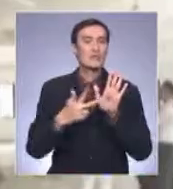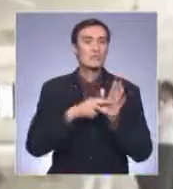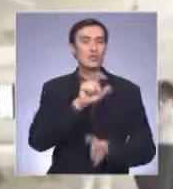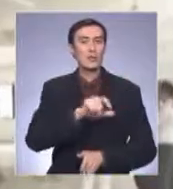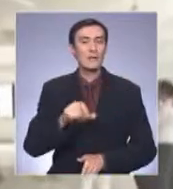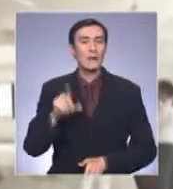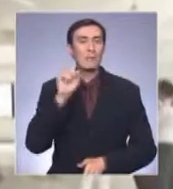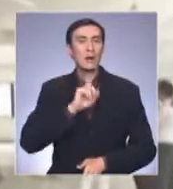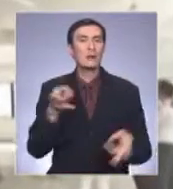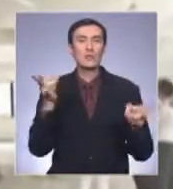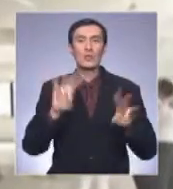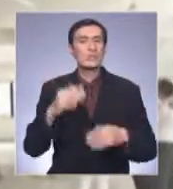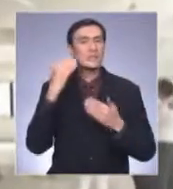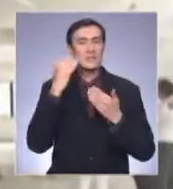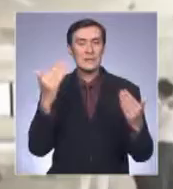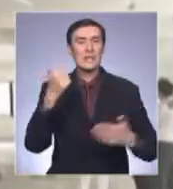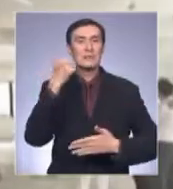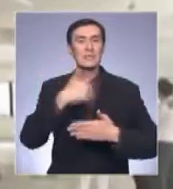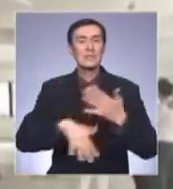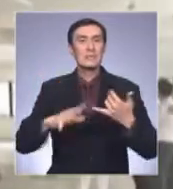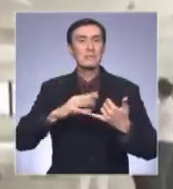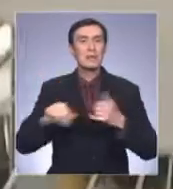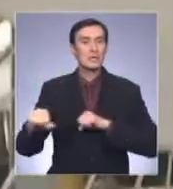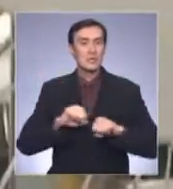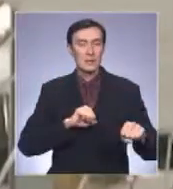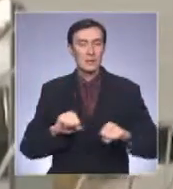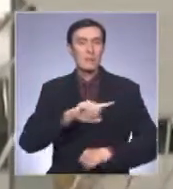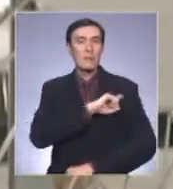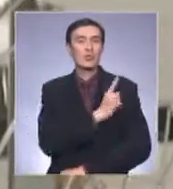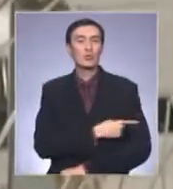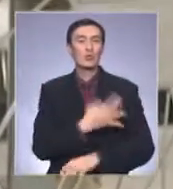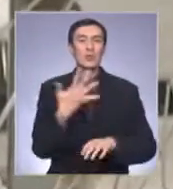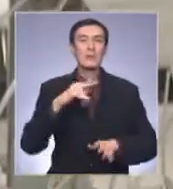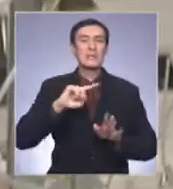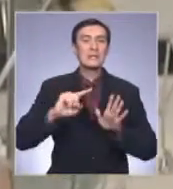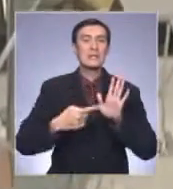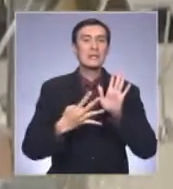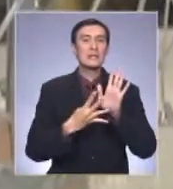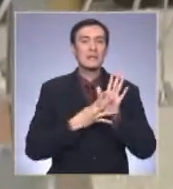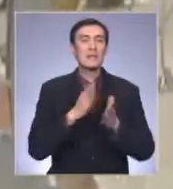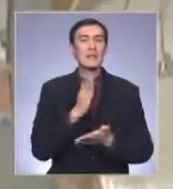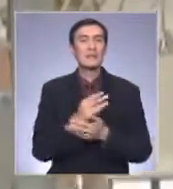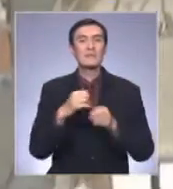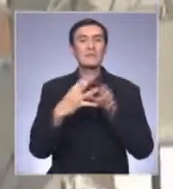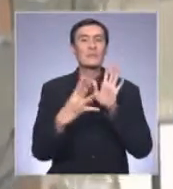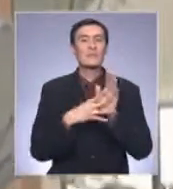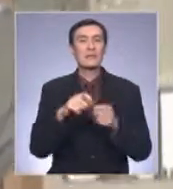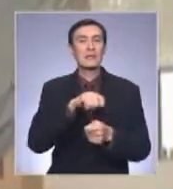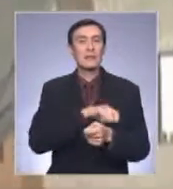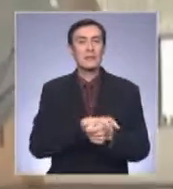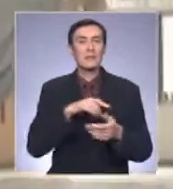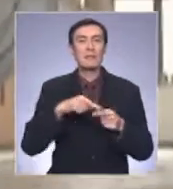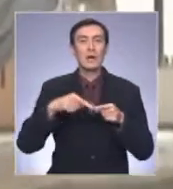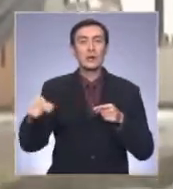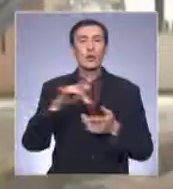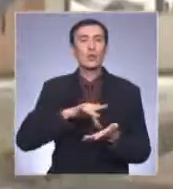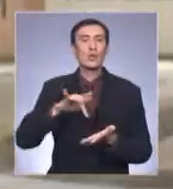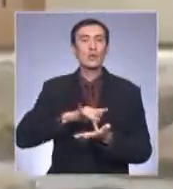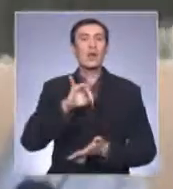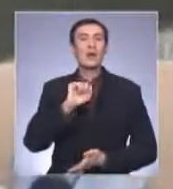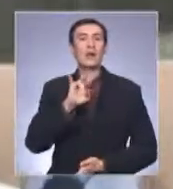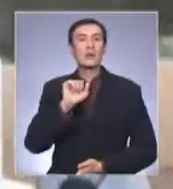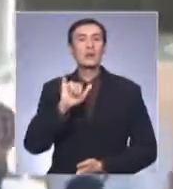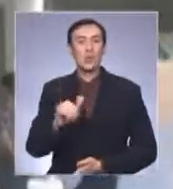8 остается неизвестной. Эпицентр подземных толчков магнитудой 5,9 находился в 19 километрах от города Ранау.